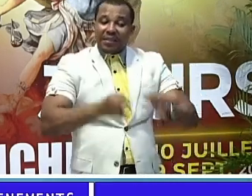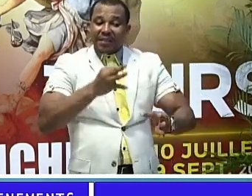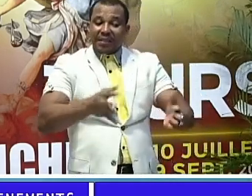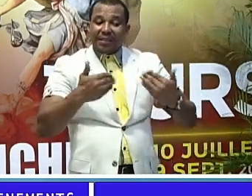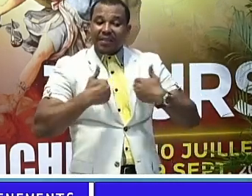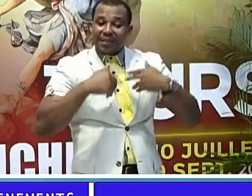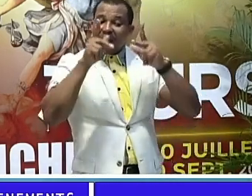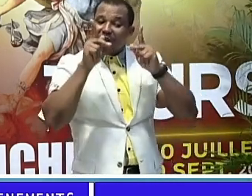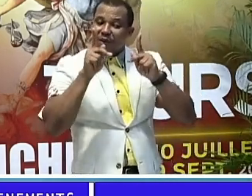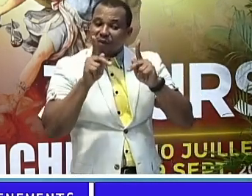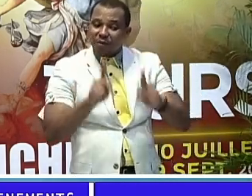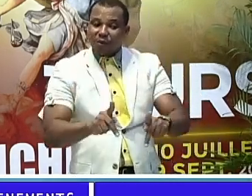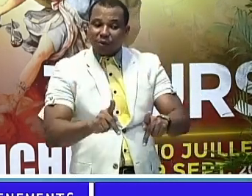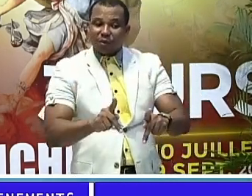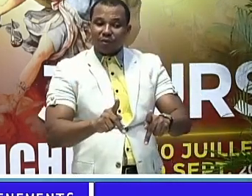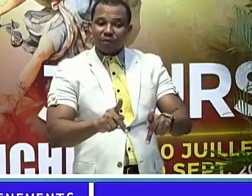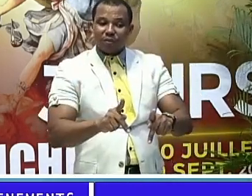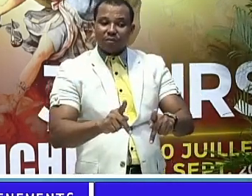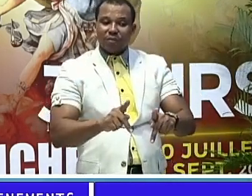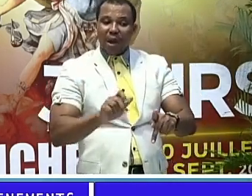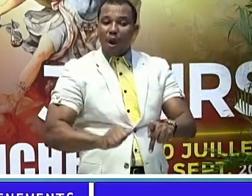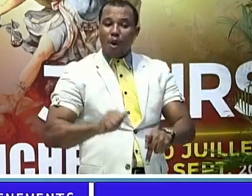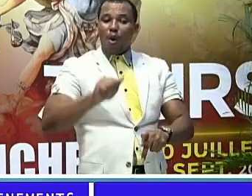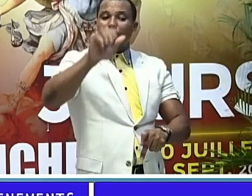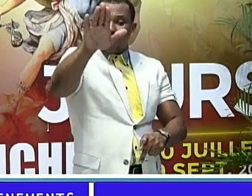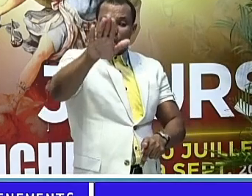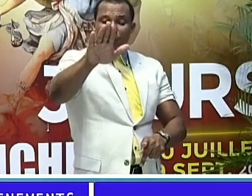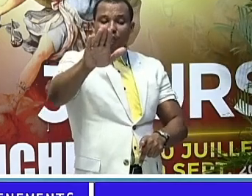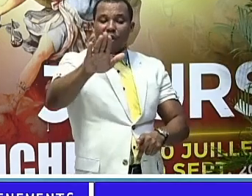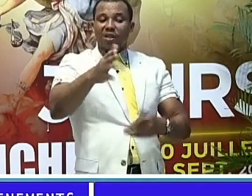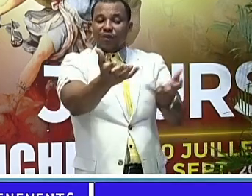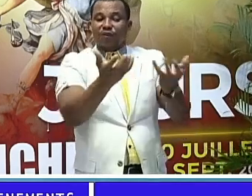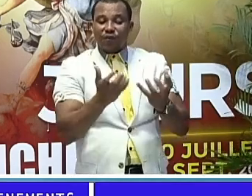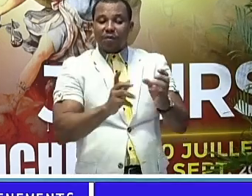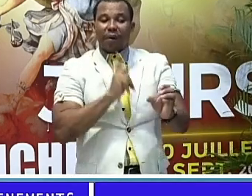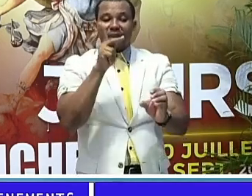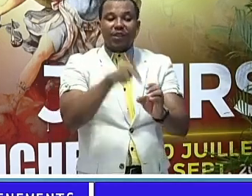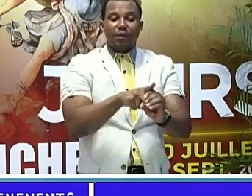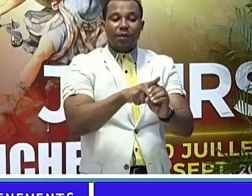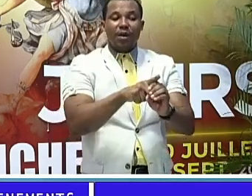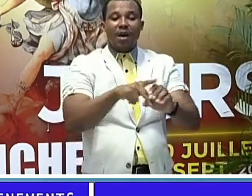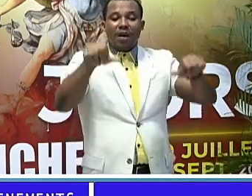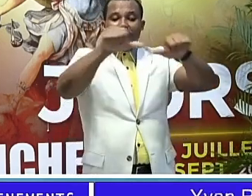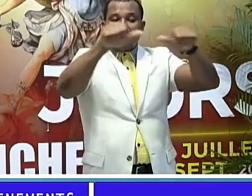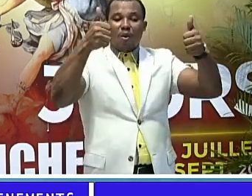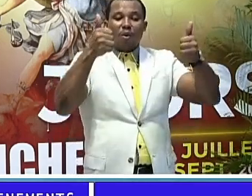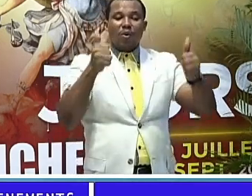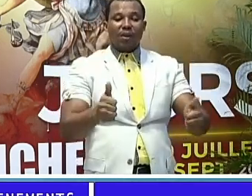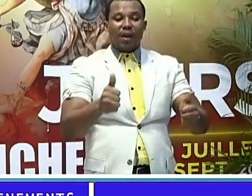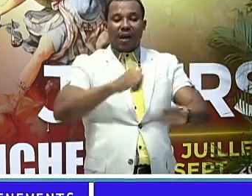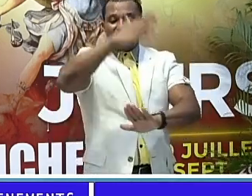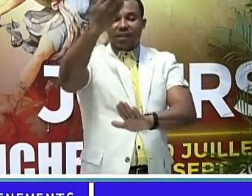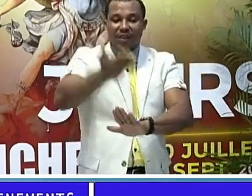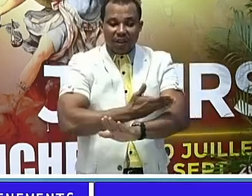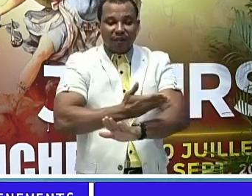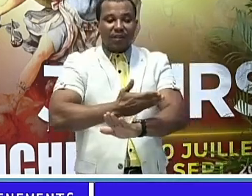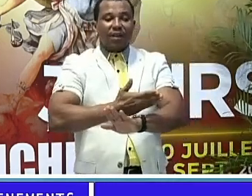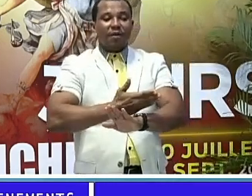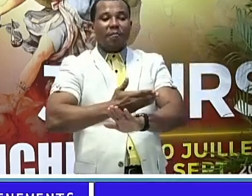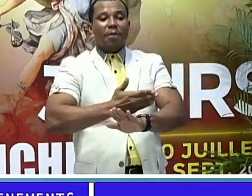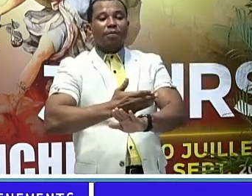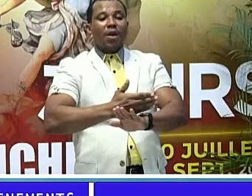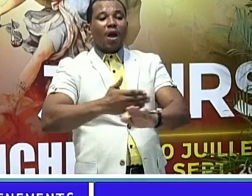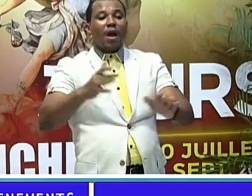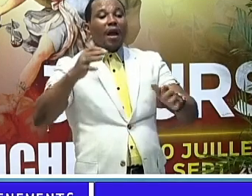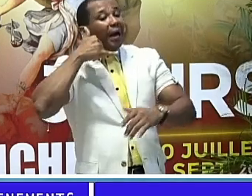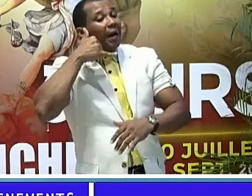qu'on fasse petite Marie plus qui à l'étranger qui t'a même participé dans retraite là comme invité ou capable contacter Lorando